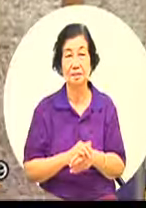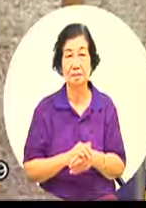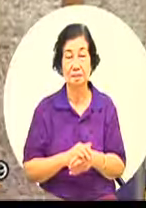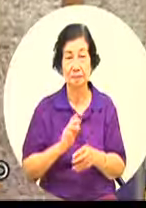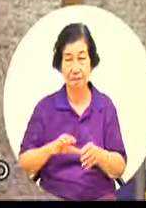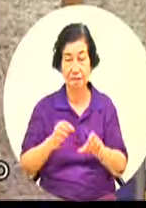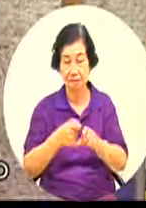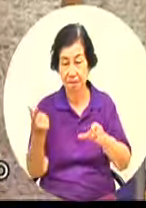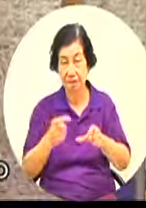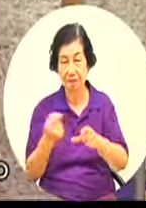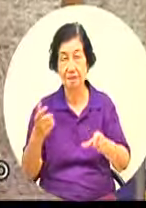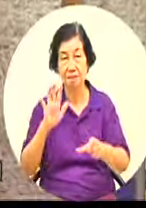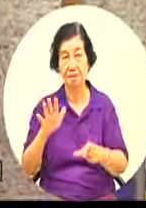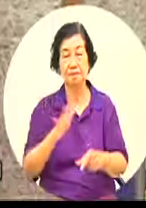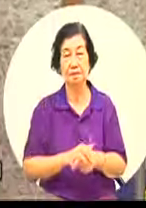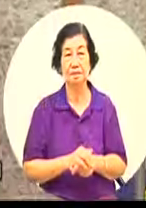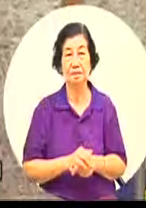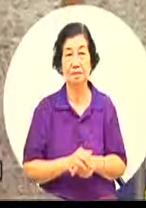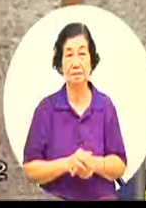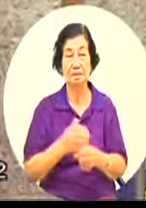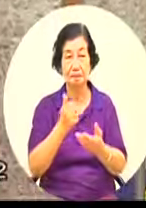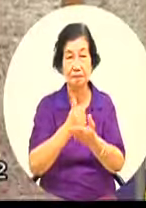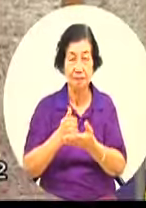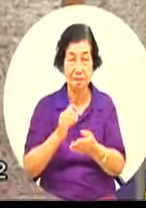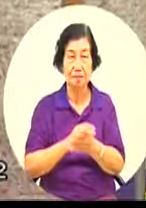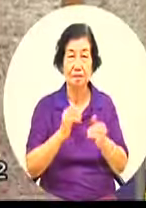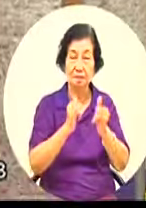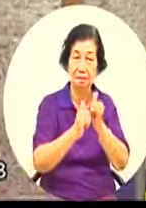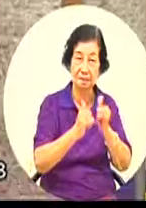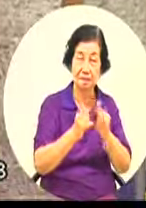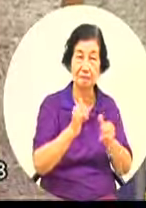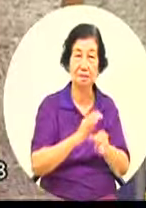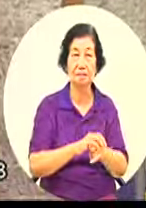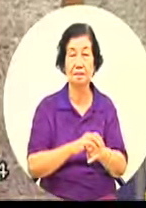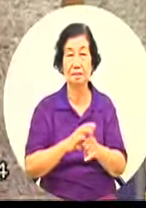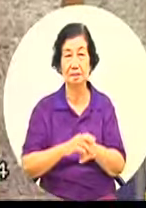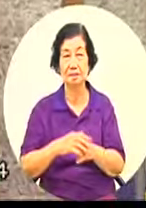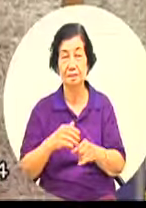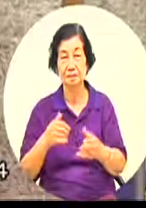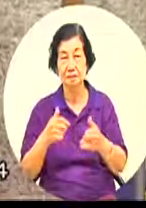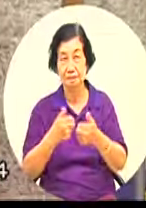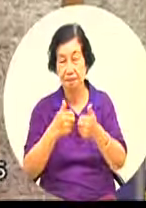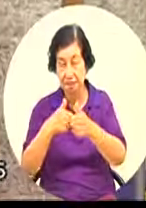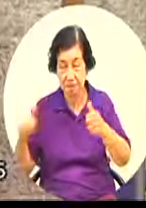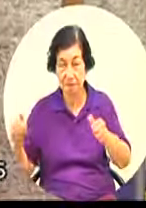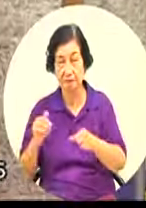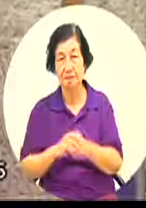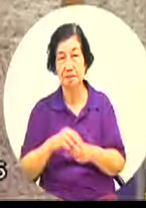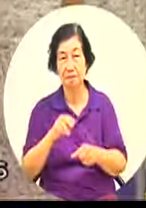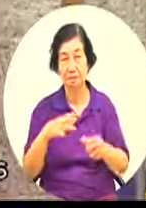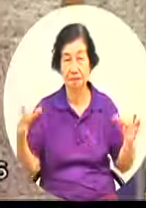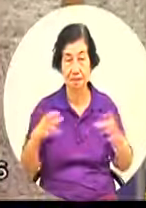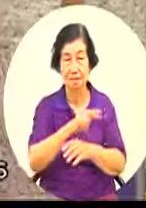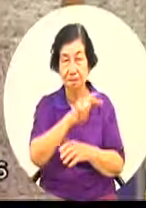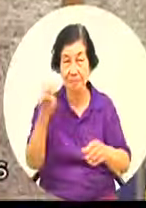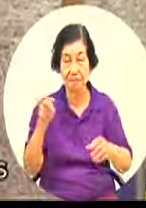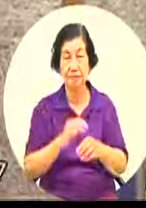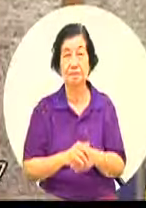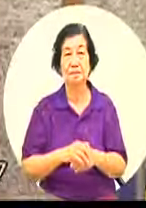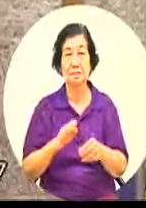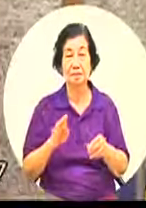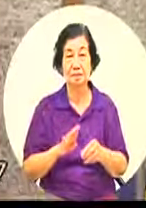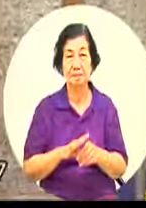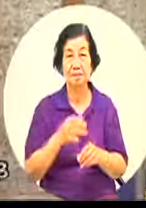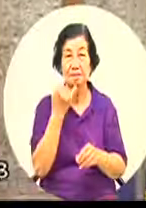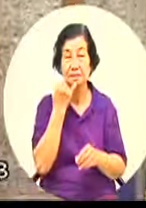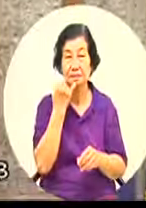开，好，可以请议员们或者是我们市民朋友们有兴趣的话，可以一起来看这样子的一个课程。其他人的意